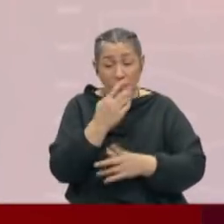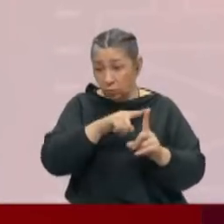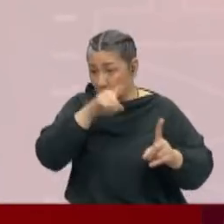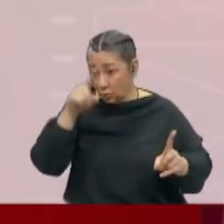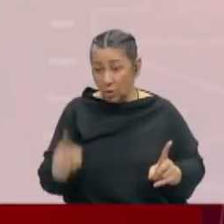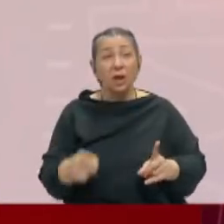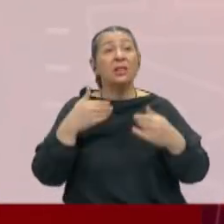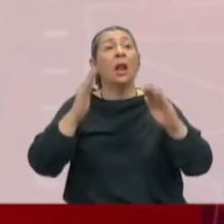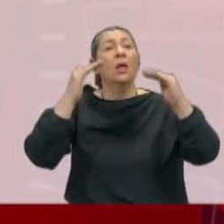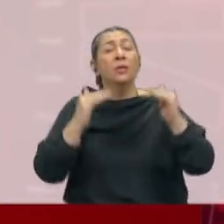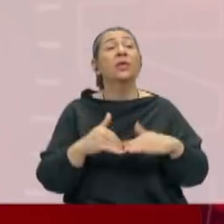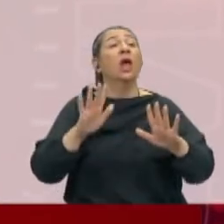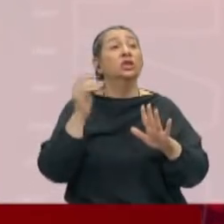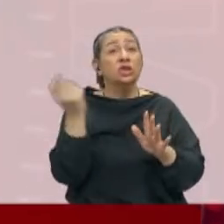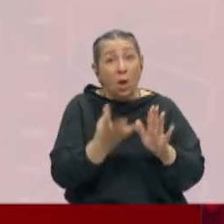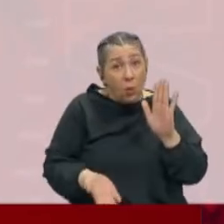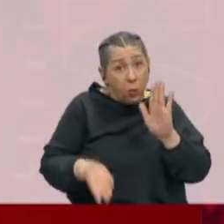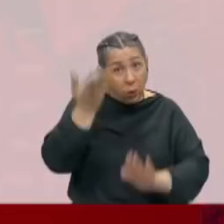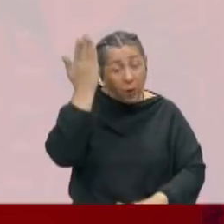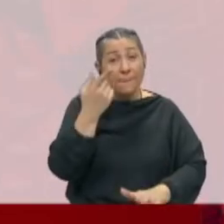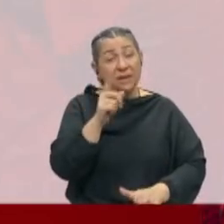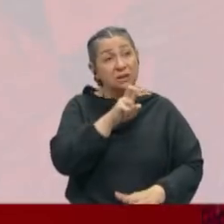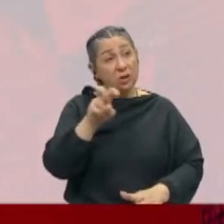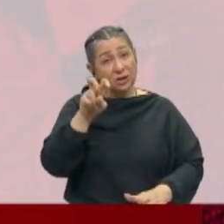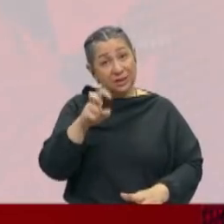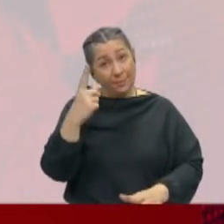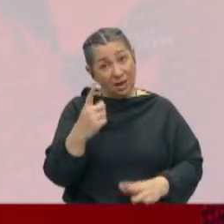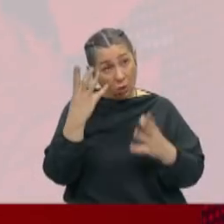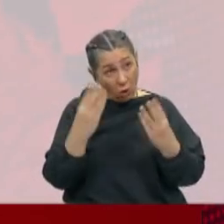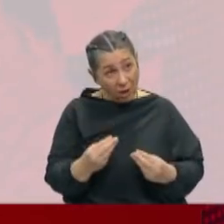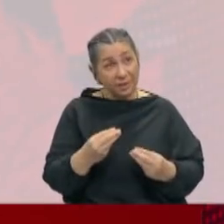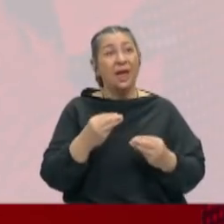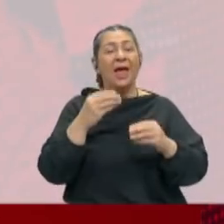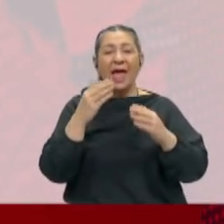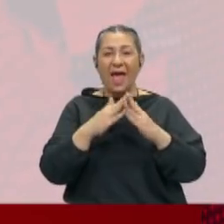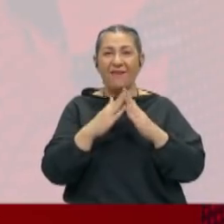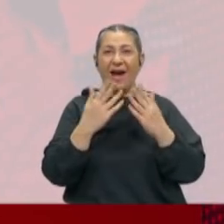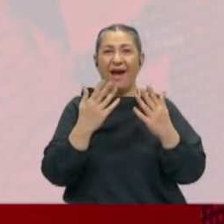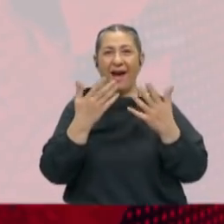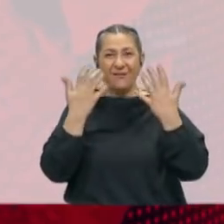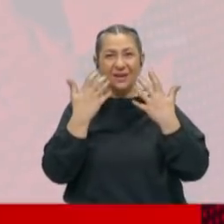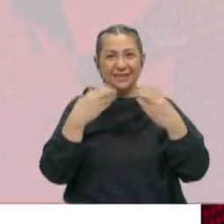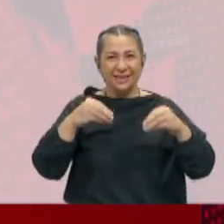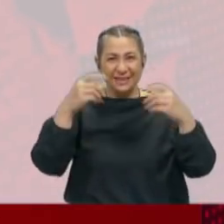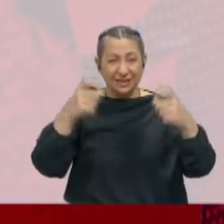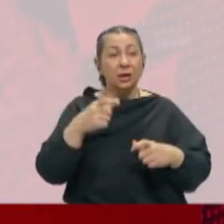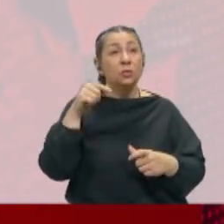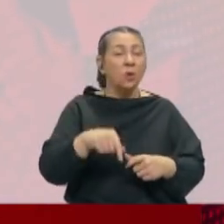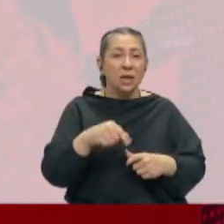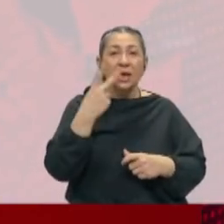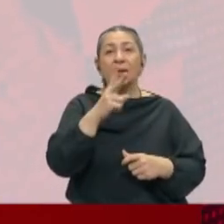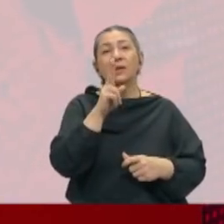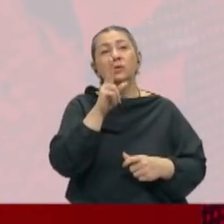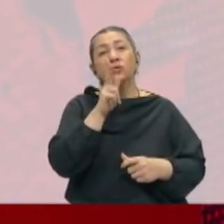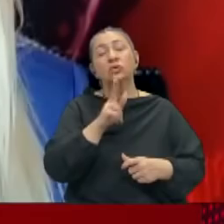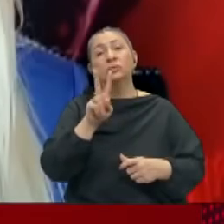yana değil azalmak, sayısı arttı. 1881 olan ev ve süs hayvanı satış noktası